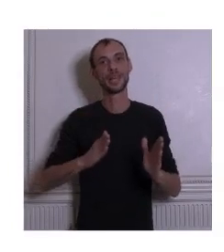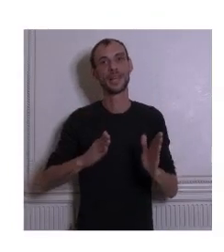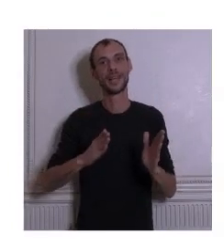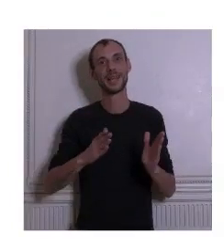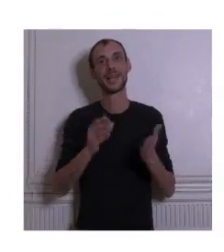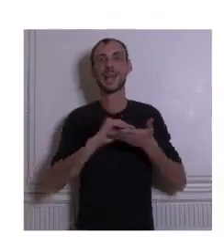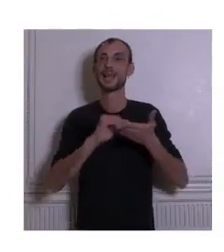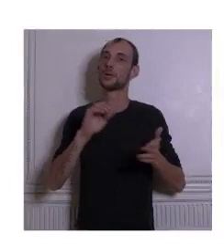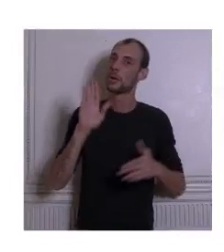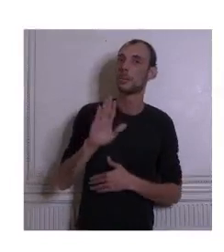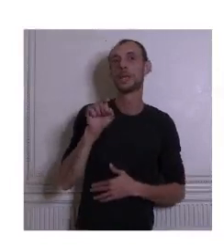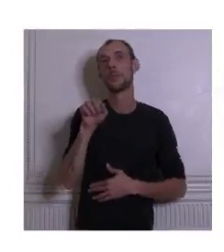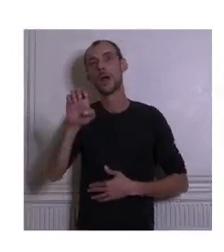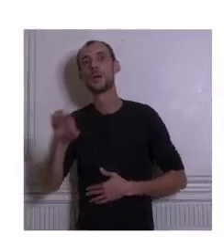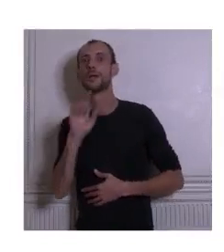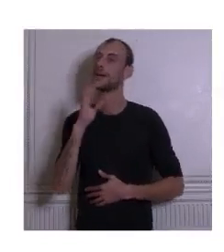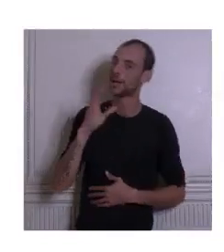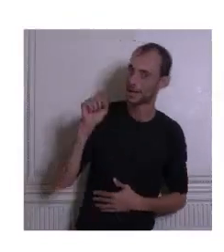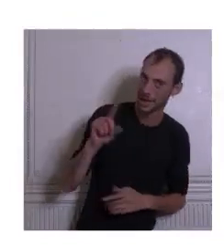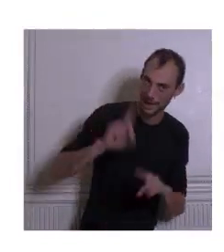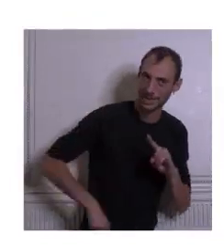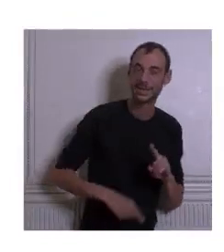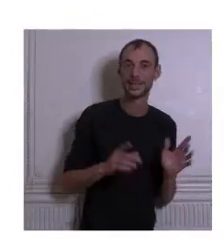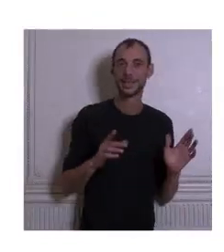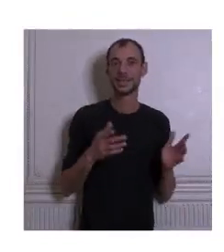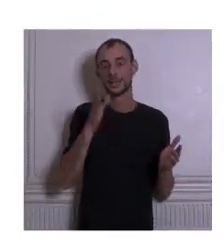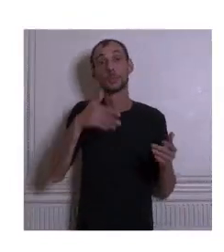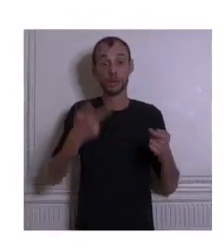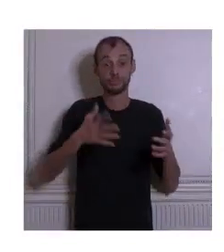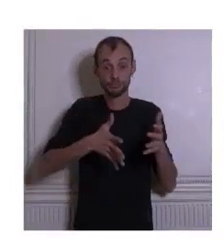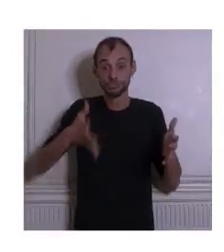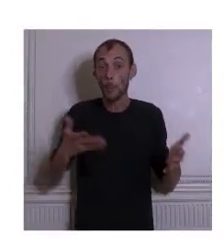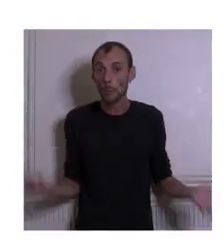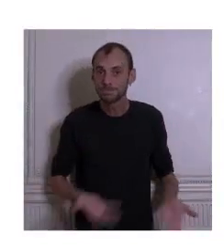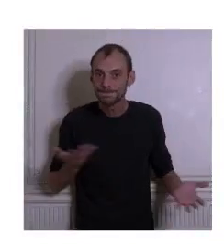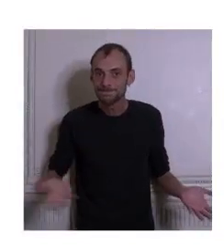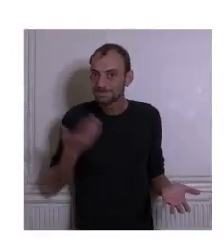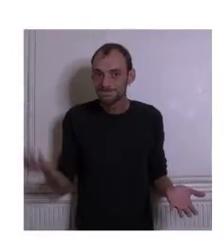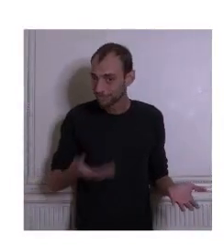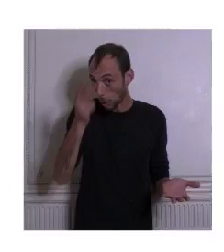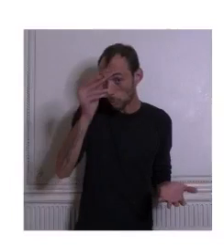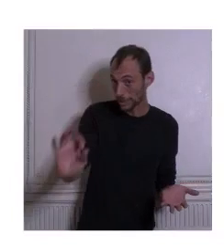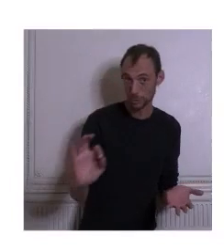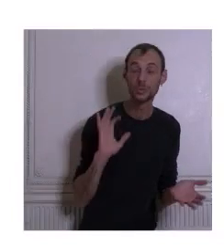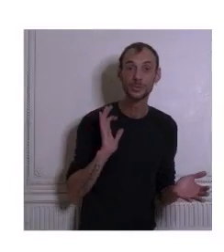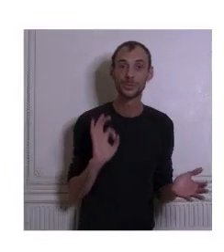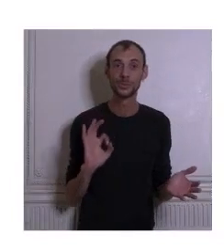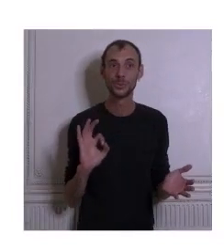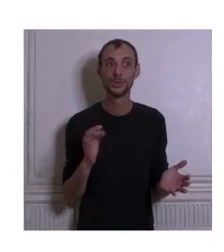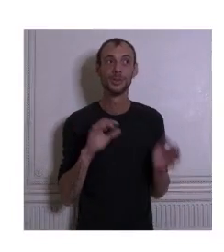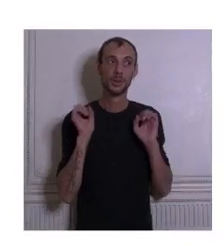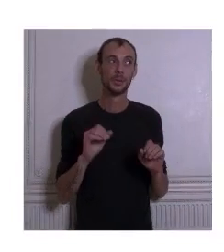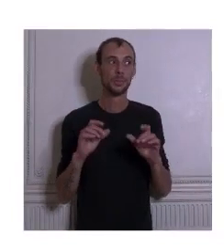emploi d'assistant territorial d'enseignement artistique principal de deuxième classe à temps non complet à